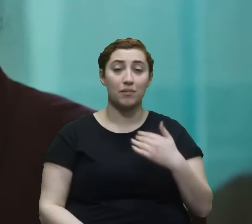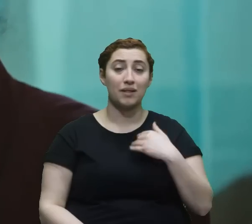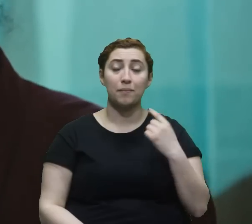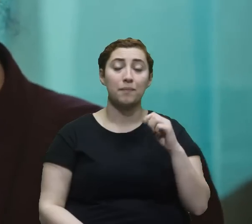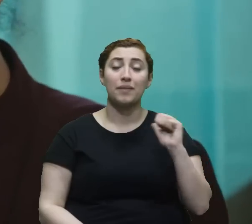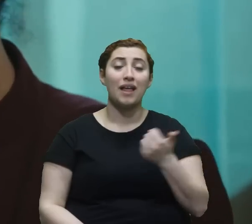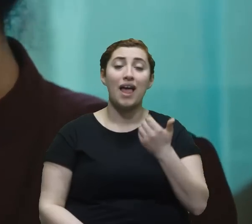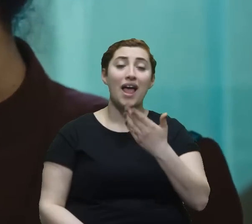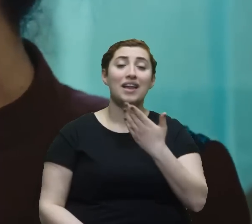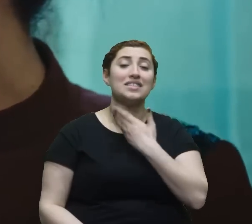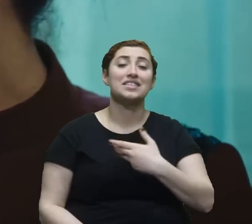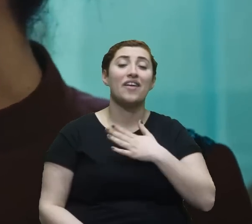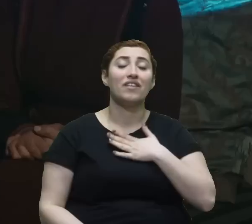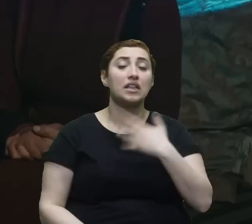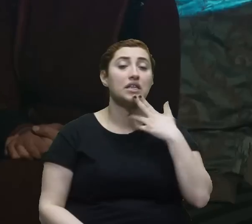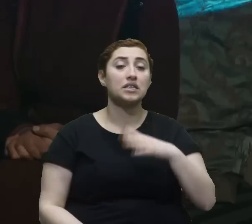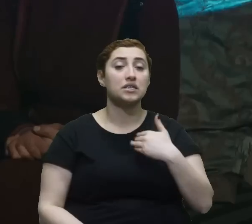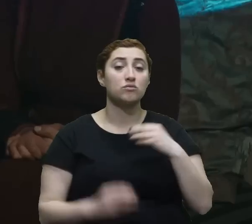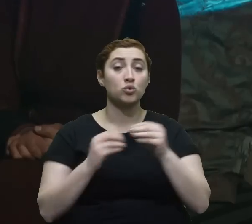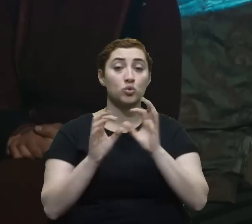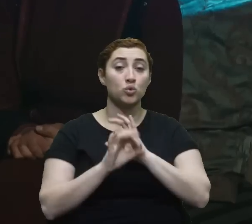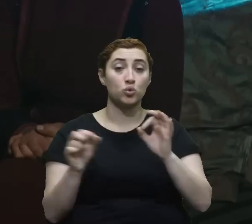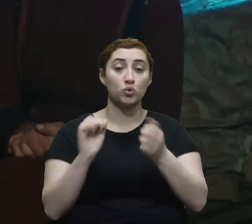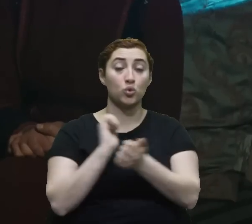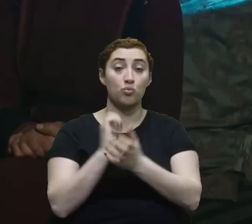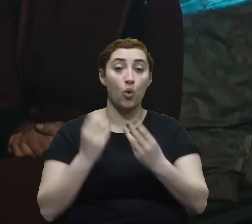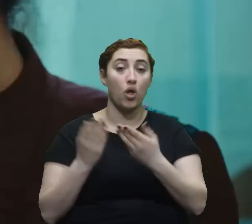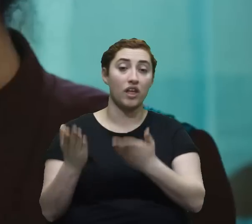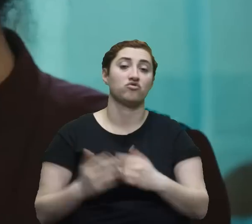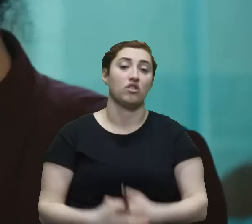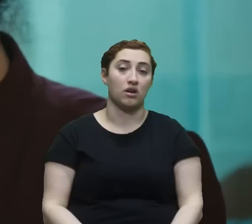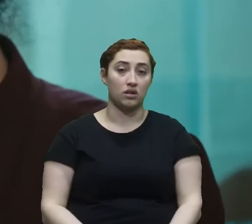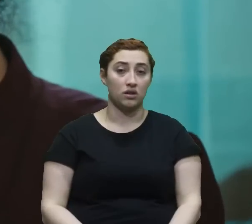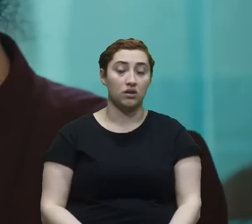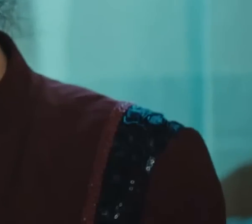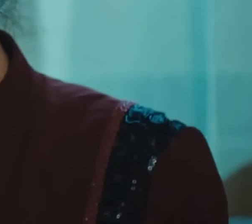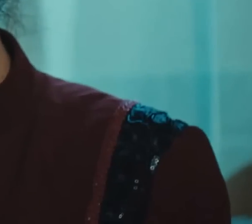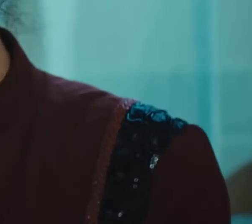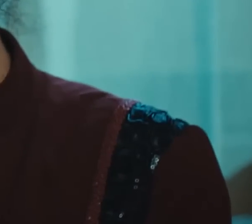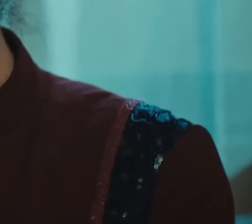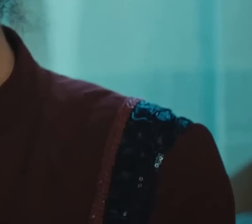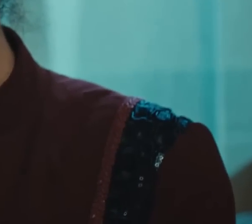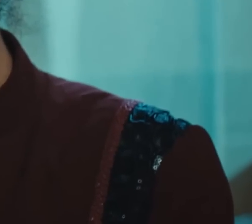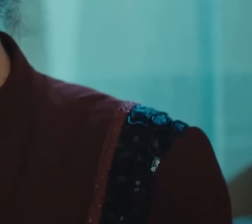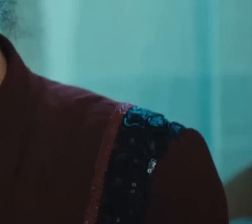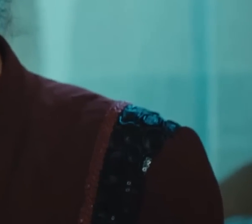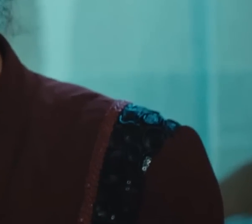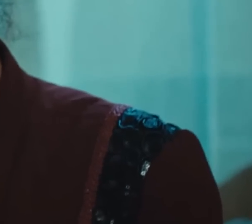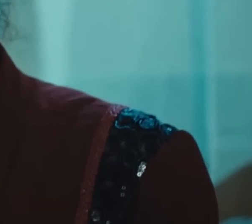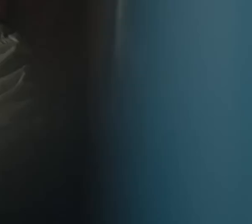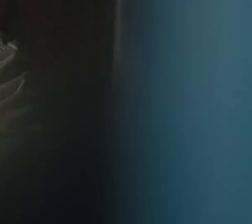Benim biricik sevgili kızım suçsuz yere tutuklanacaktı. Yanında oturan Leyla'nın kolunu sıvazlıyor.